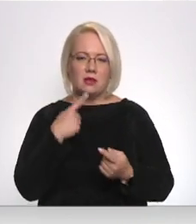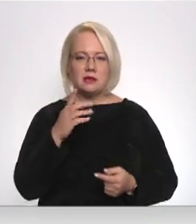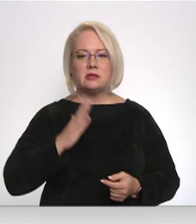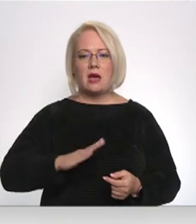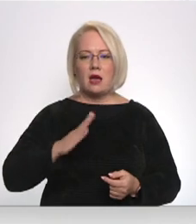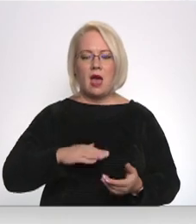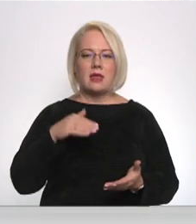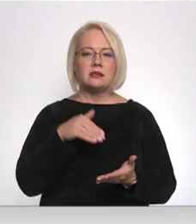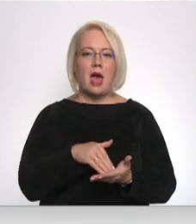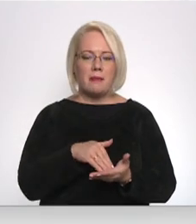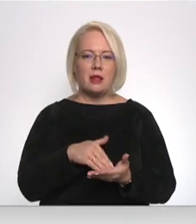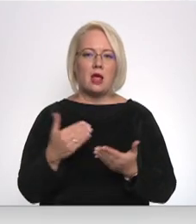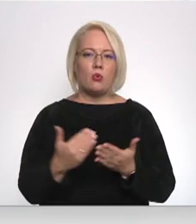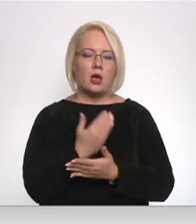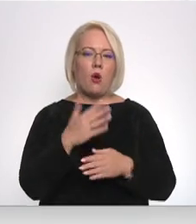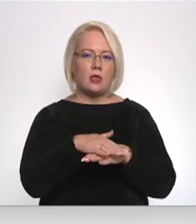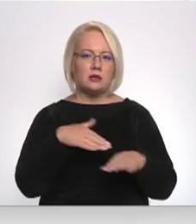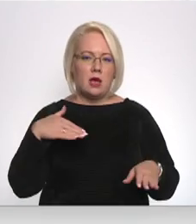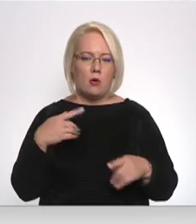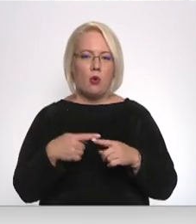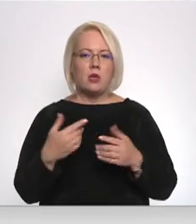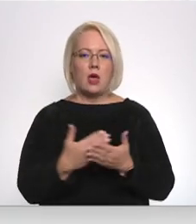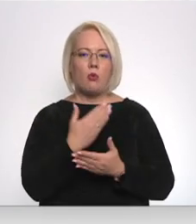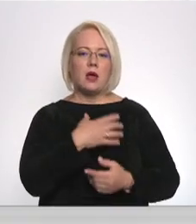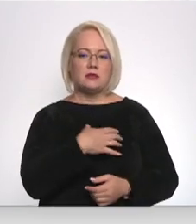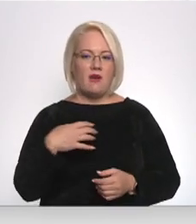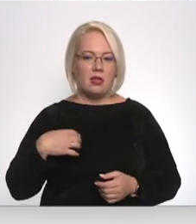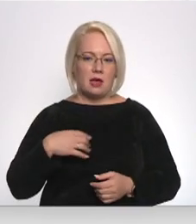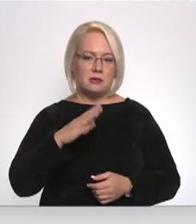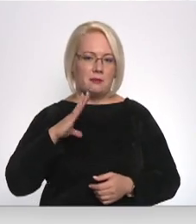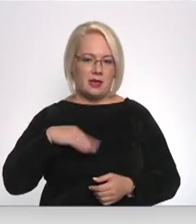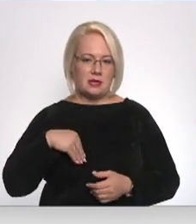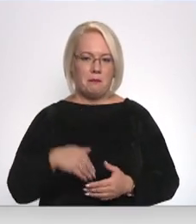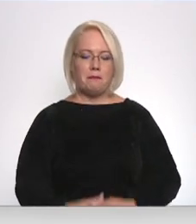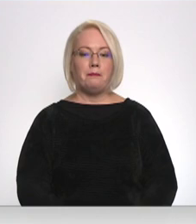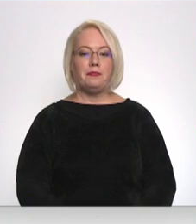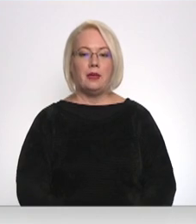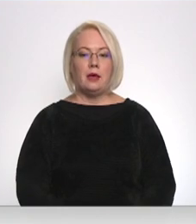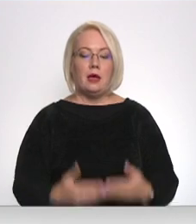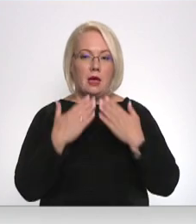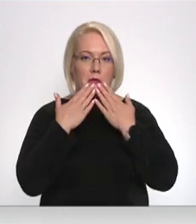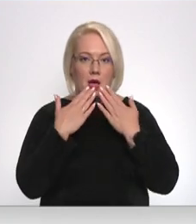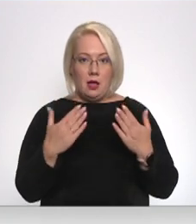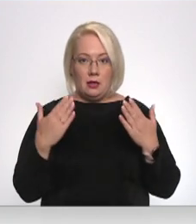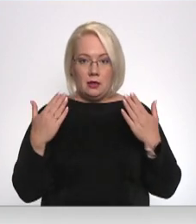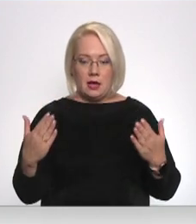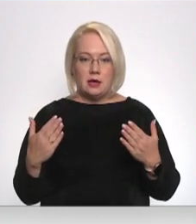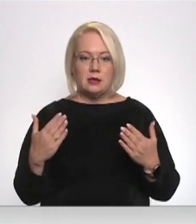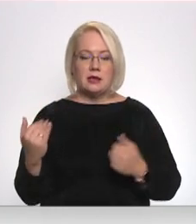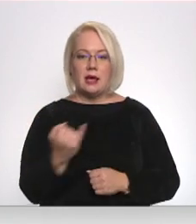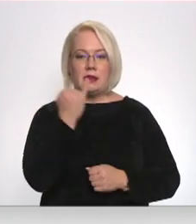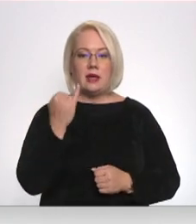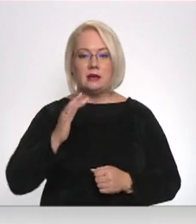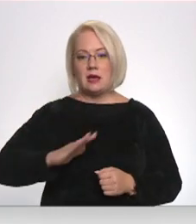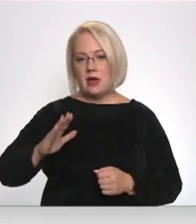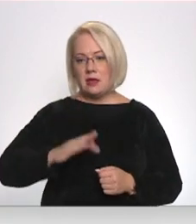sagaida stabilitāti no jaunās Saeimas un no jaunās valdības pēc tam. Laura? Paldies, Ilze! Ar interesi